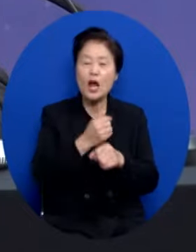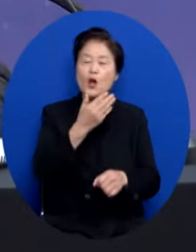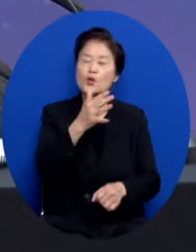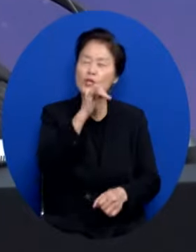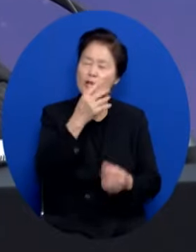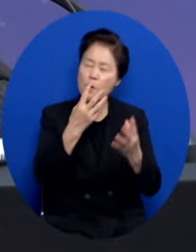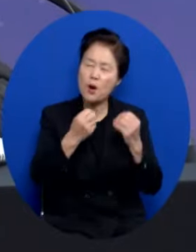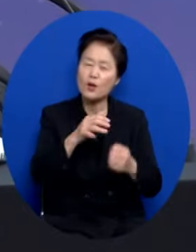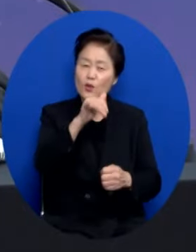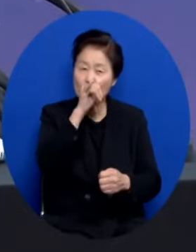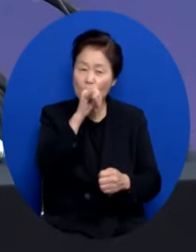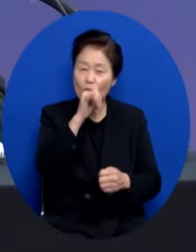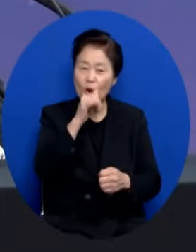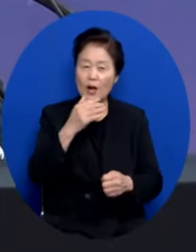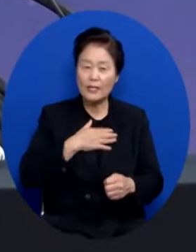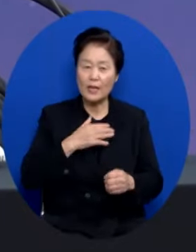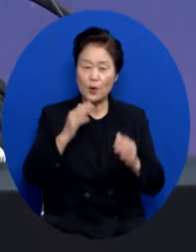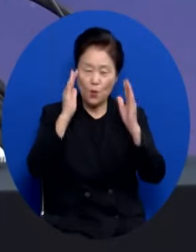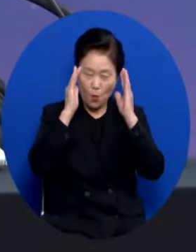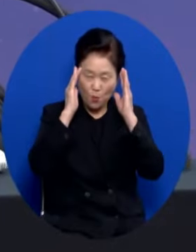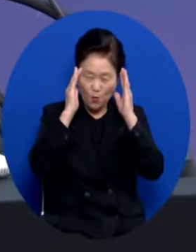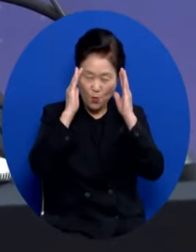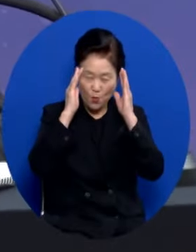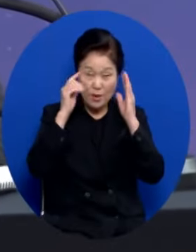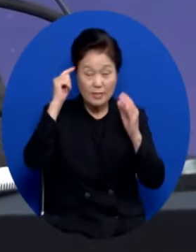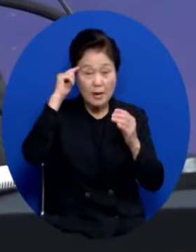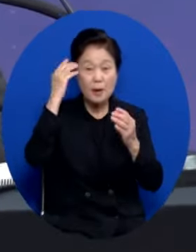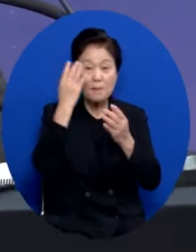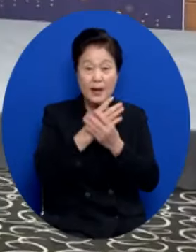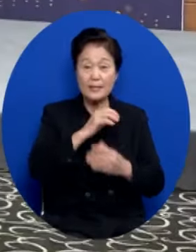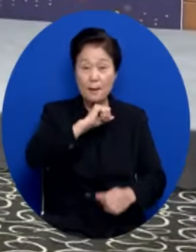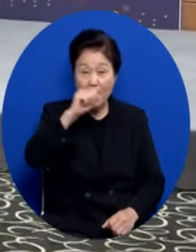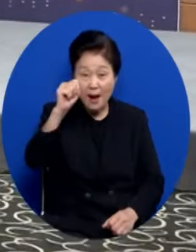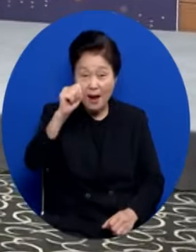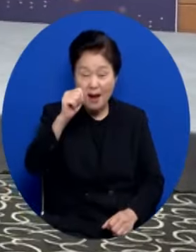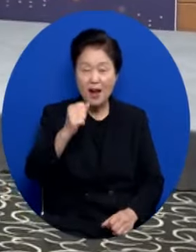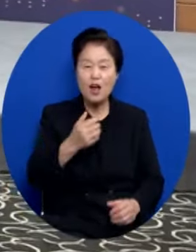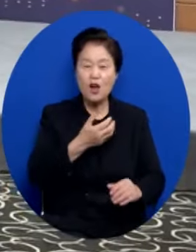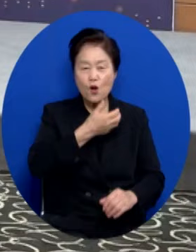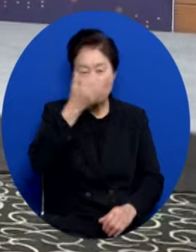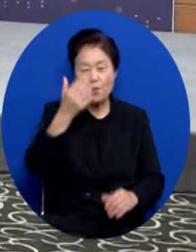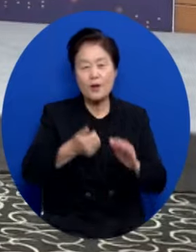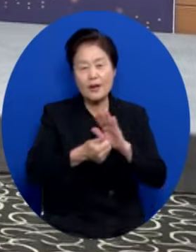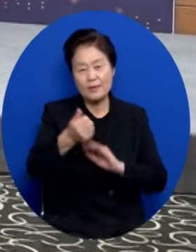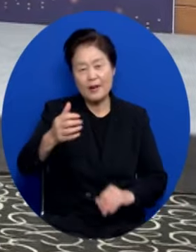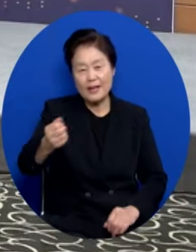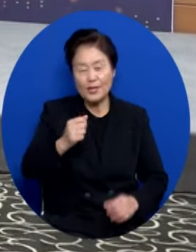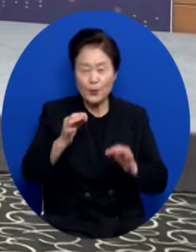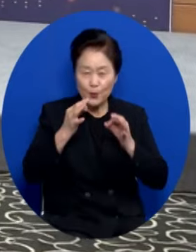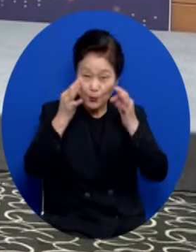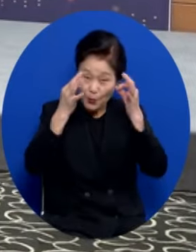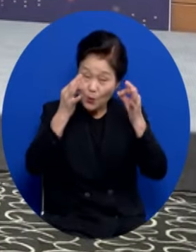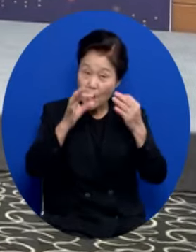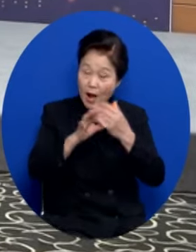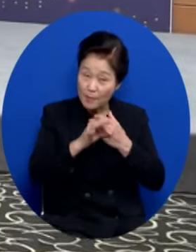공부해서 박사학위도 따 수 있고 그래서 꿈과 희망을 가지고 노력을